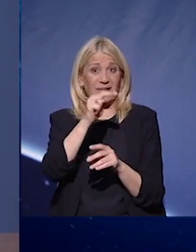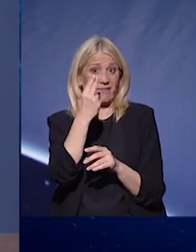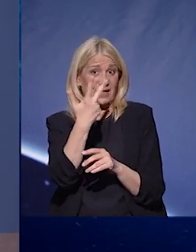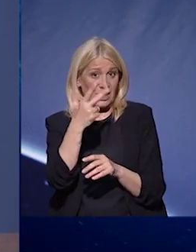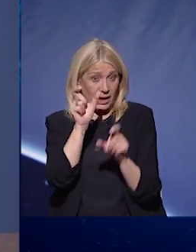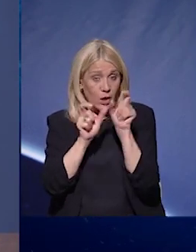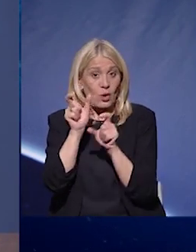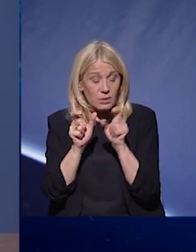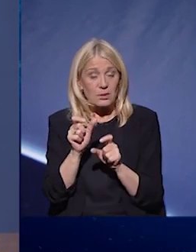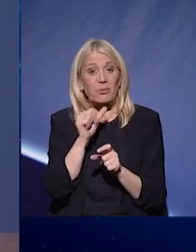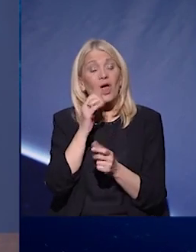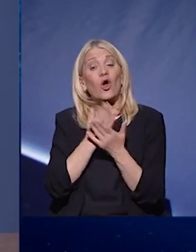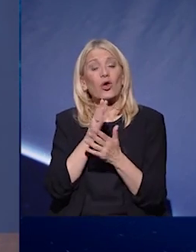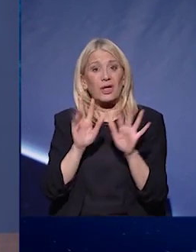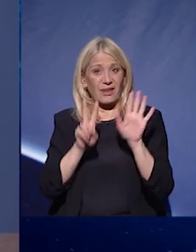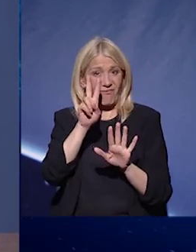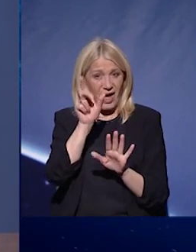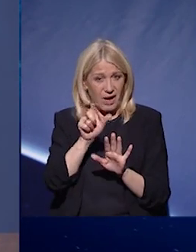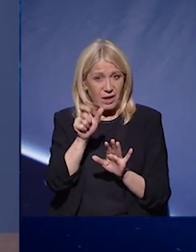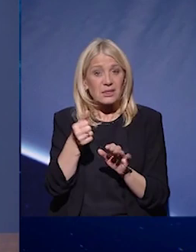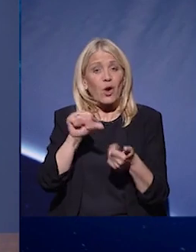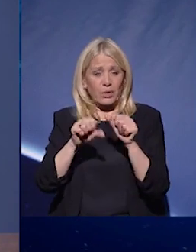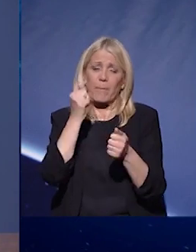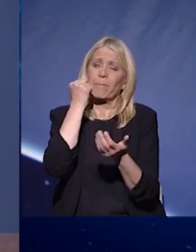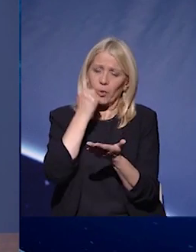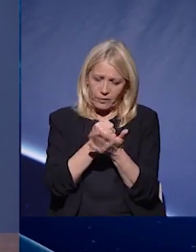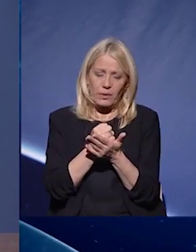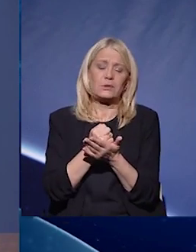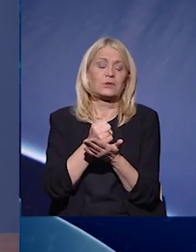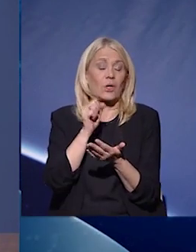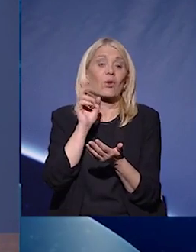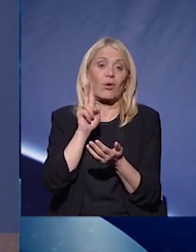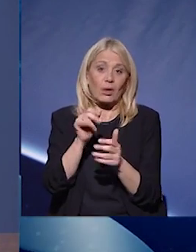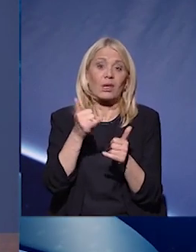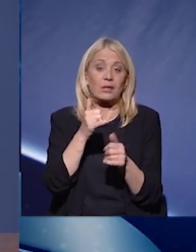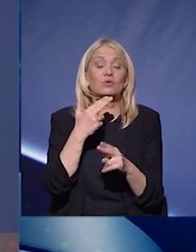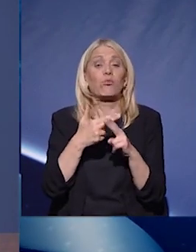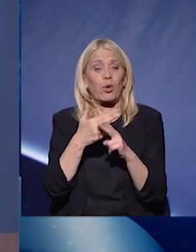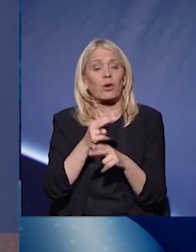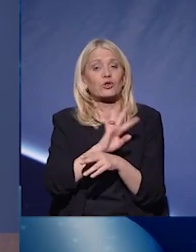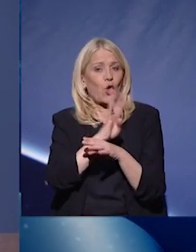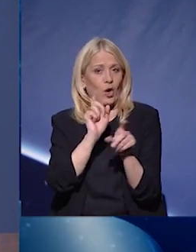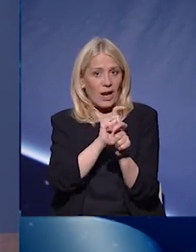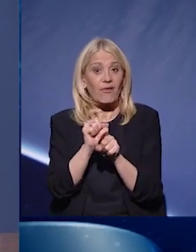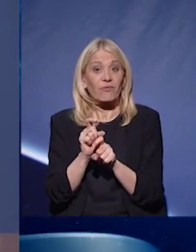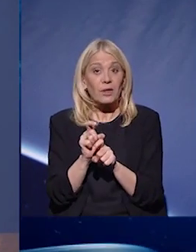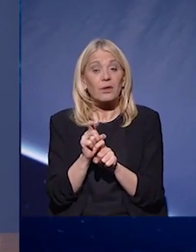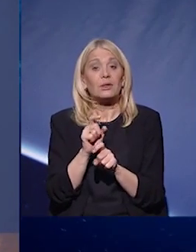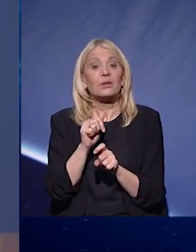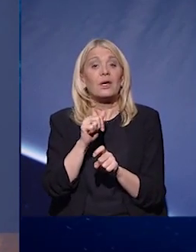osobe i kod 12 osoba je laboratorijski potvrđeno prisustvo ovoga virusa